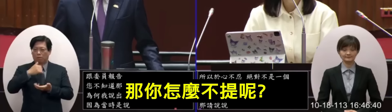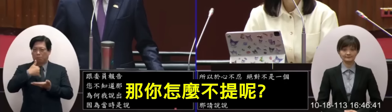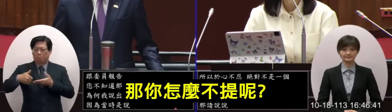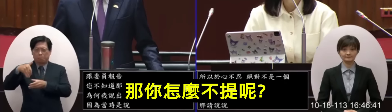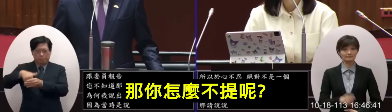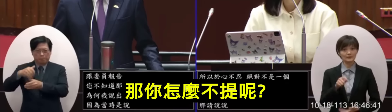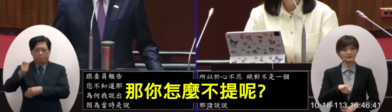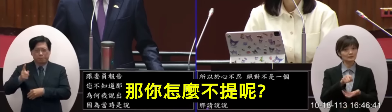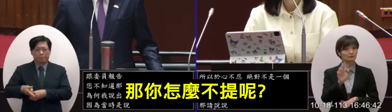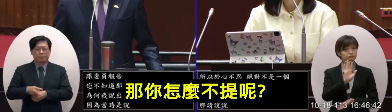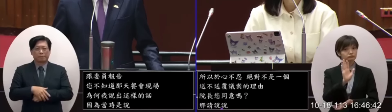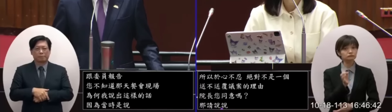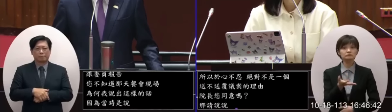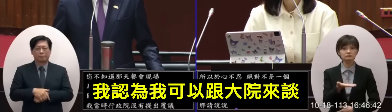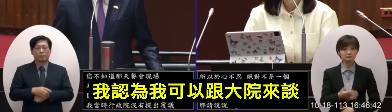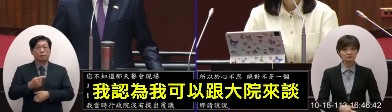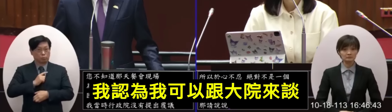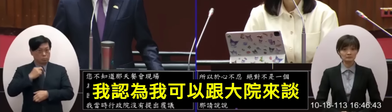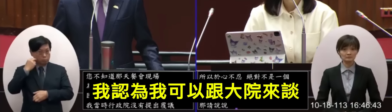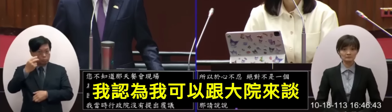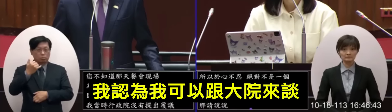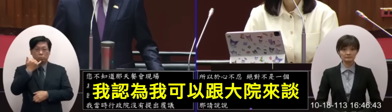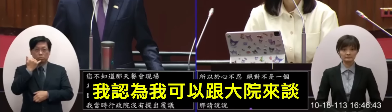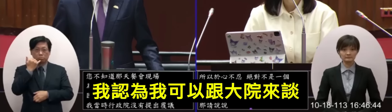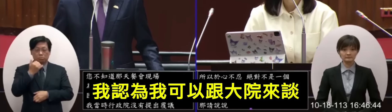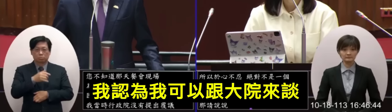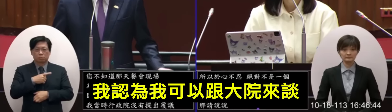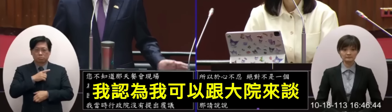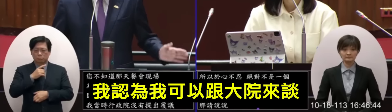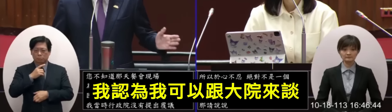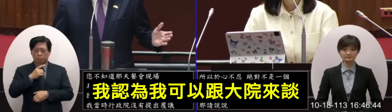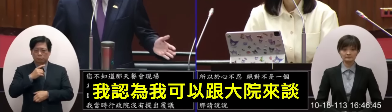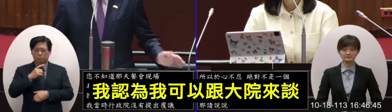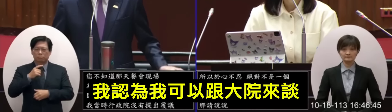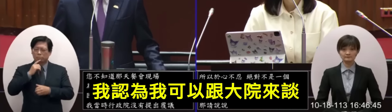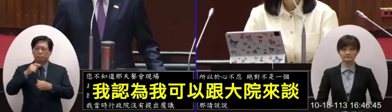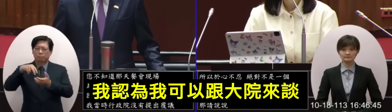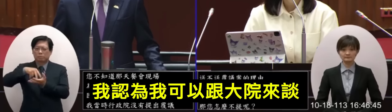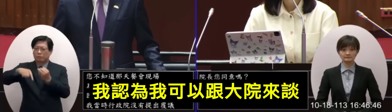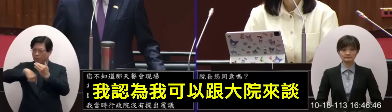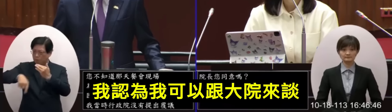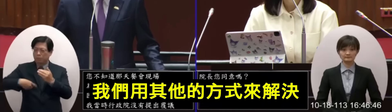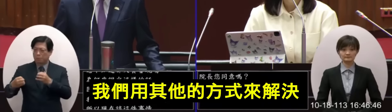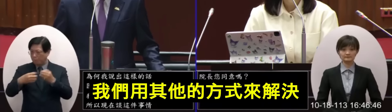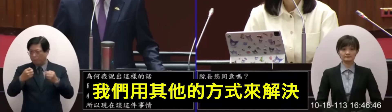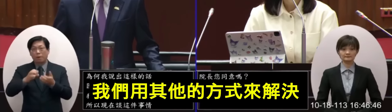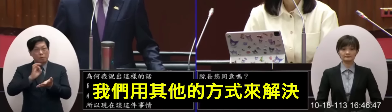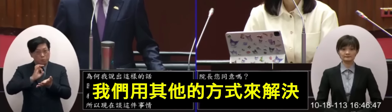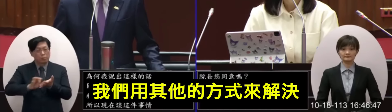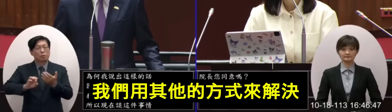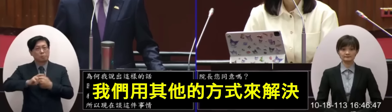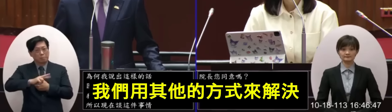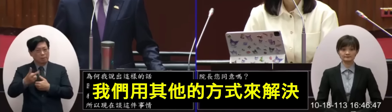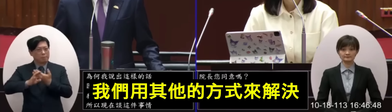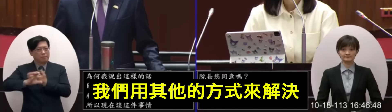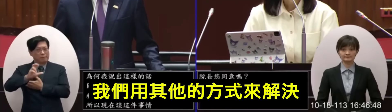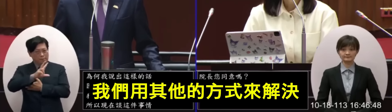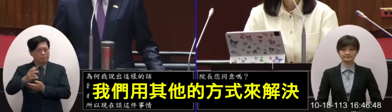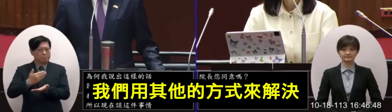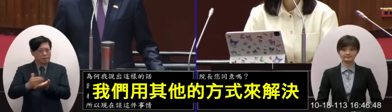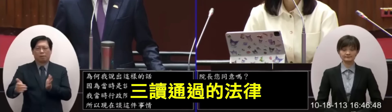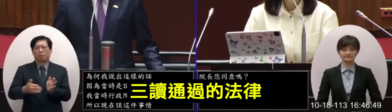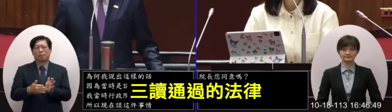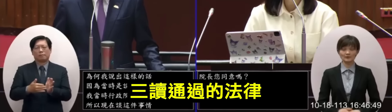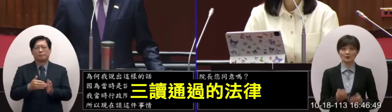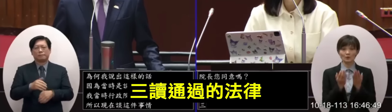议。 那您怎么不提呢？ 我认为我可以跟大院来谈，我们用其他的方式来解